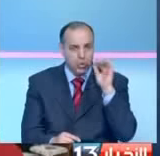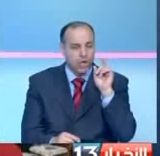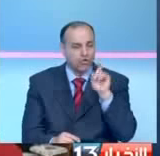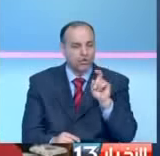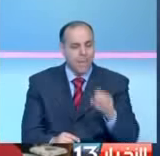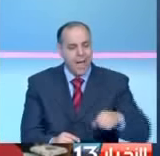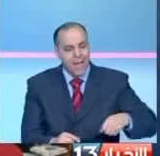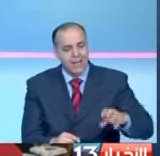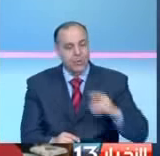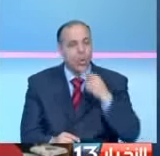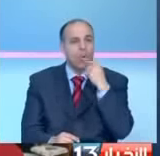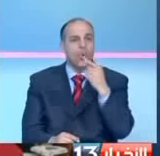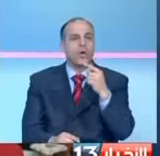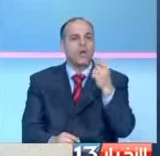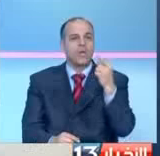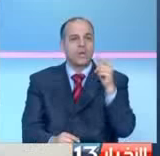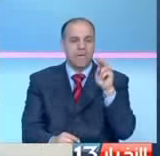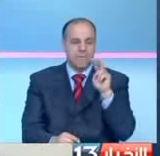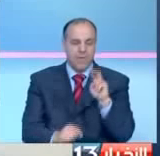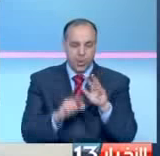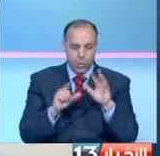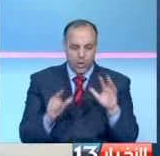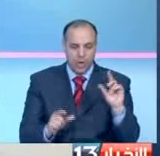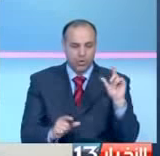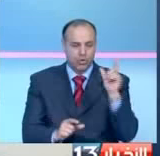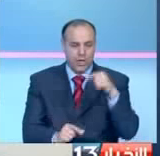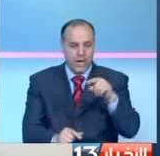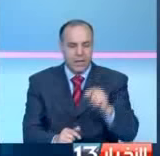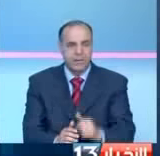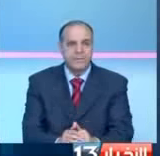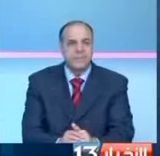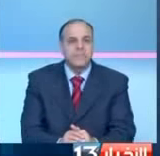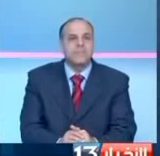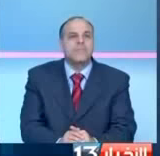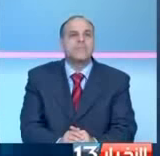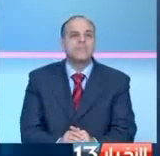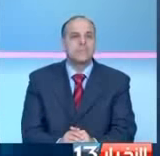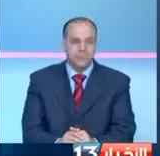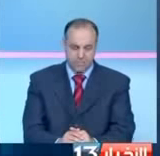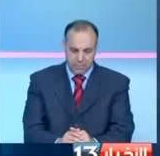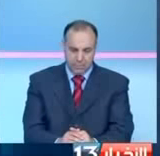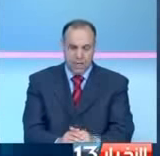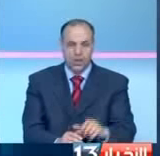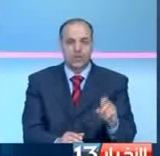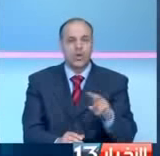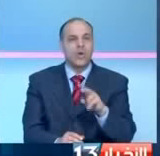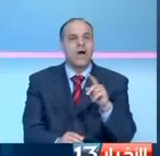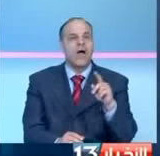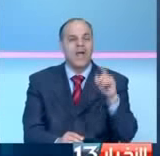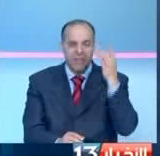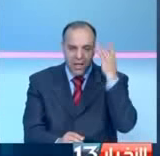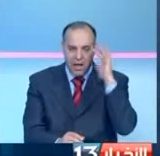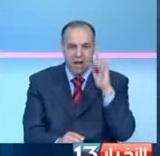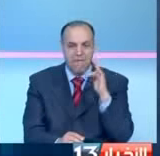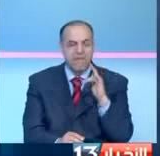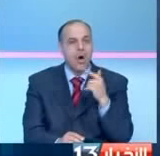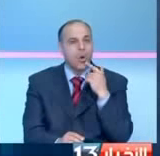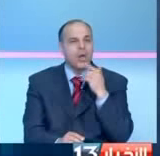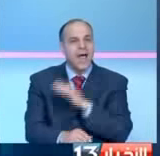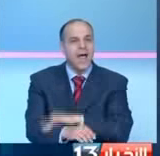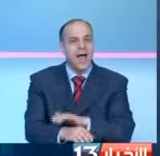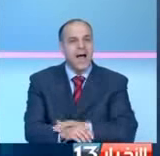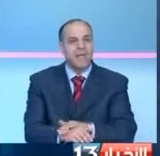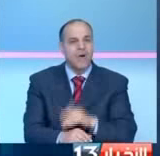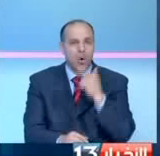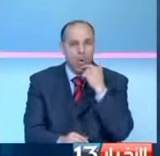الكرة الحديدية يوم 28 من الشهر الحالي. في جولة أخبارنا الثقافية، معرض حرفة